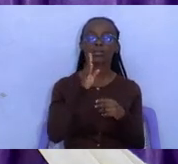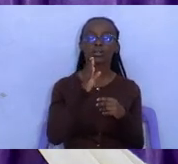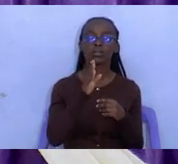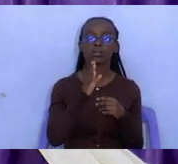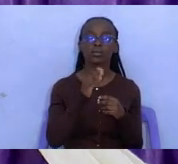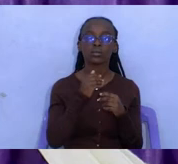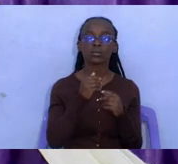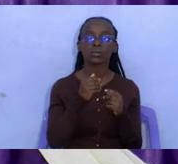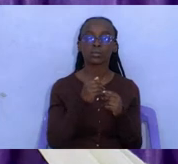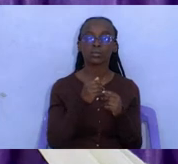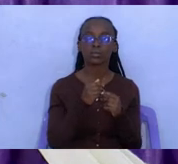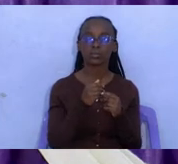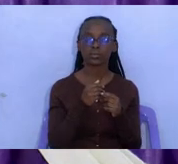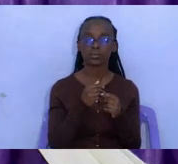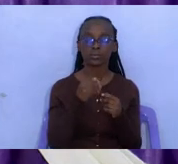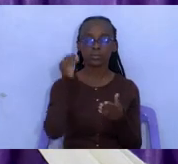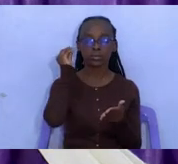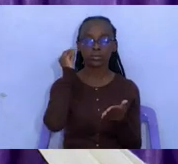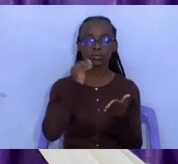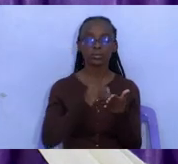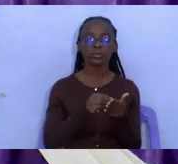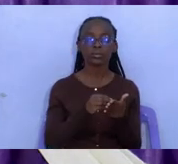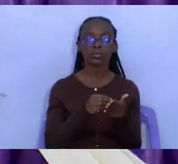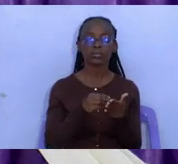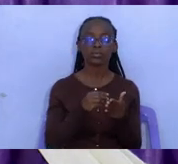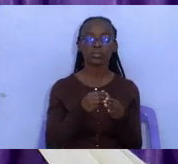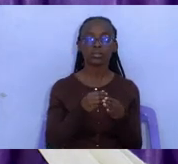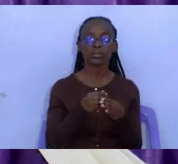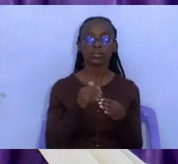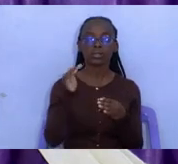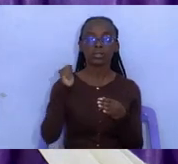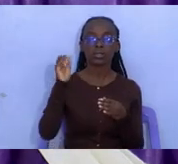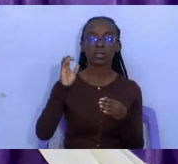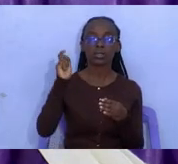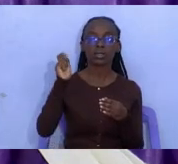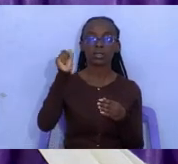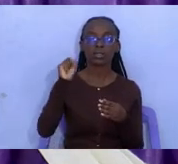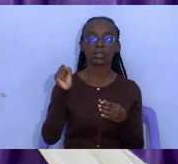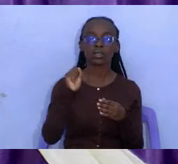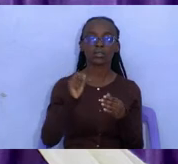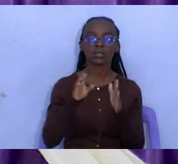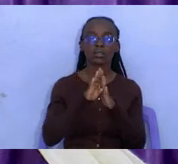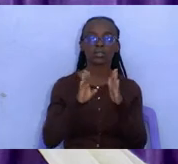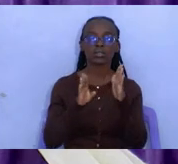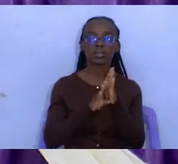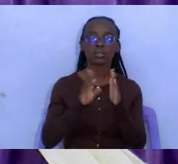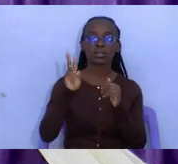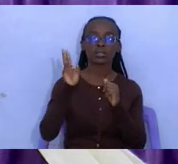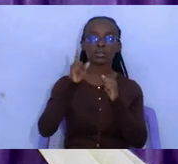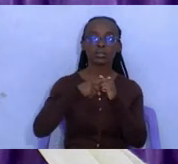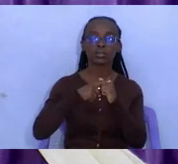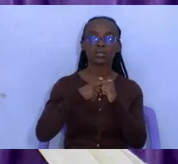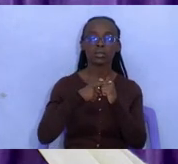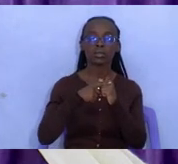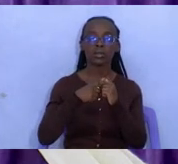Kwa hivyo nitasoma kwa lugha ya Kiswahili Mambo ya Nyakati wa pili mlango wa 26 na mstari wa kwanza nasema,